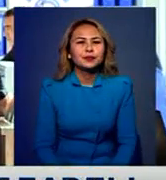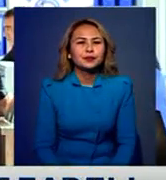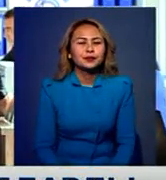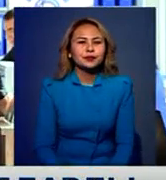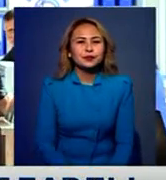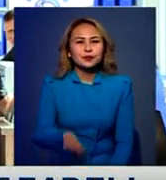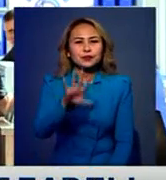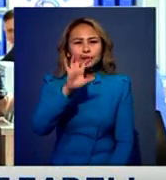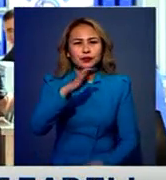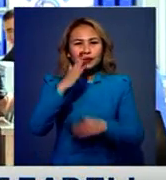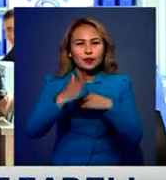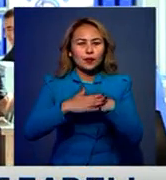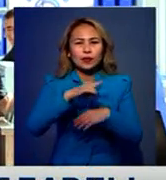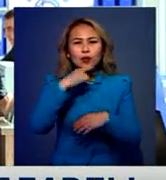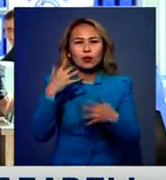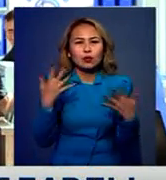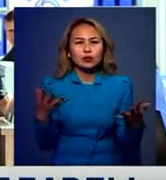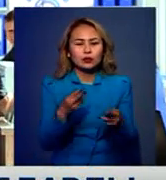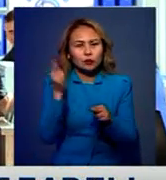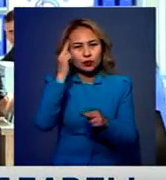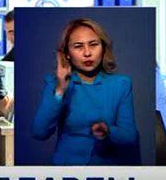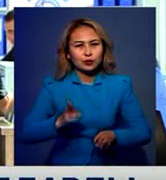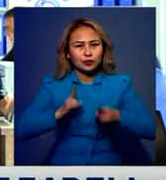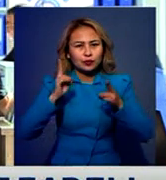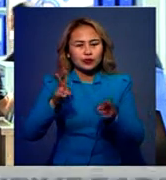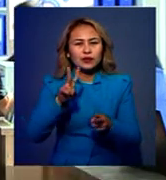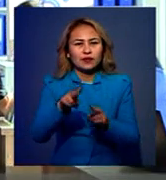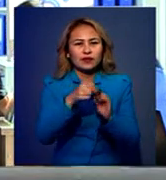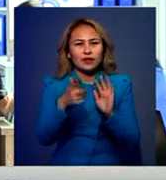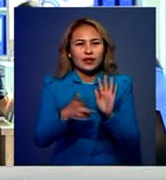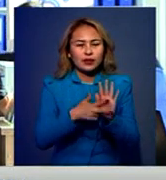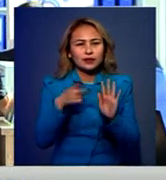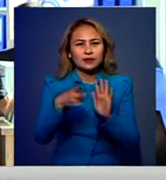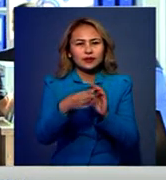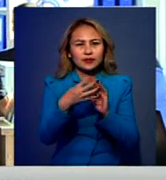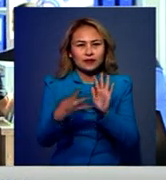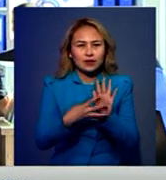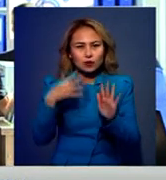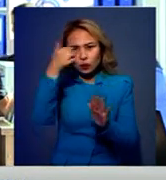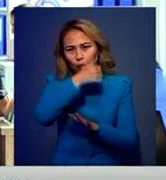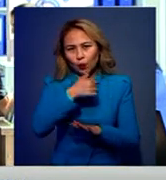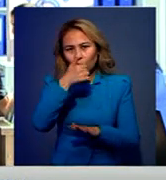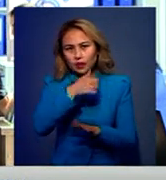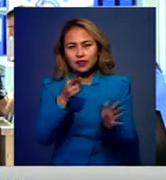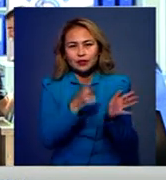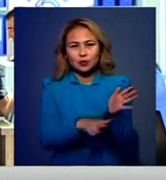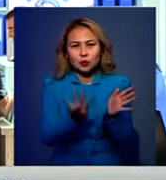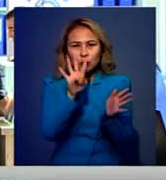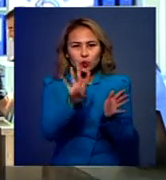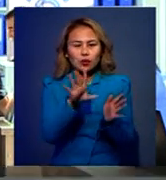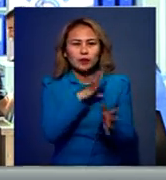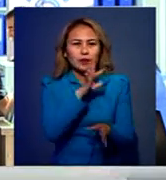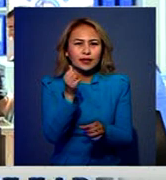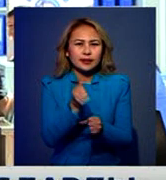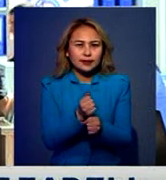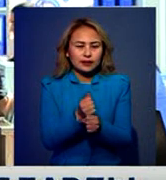жастарымыз осы Ресей Федерациясының бюджет есебінен білім алуда. Оның 2018-2019 оқу жылында осы 74 жасымыз бітіріп